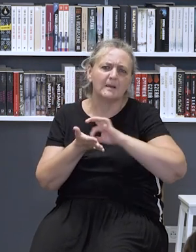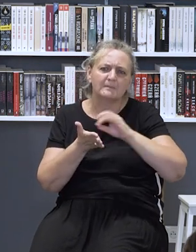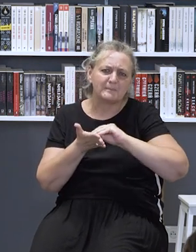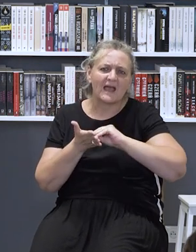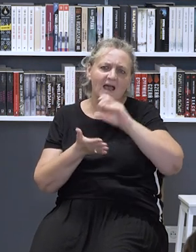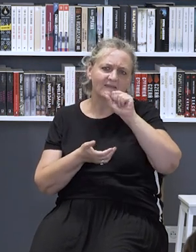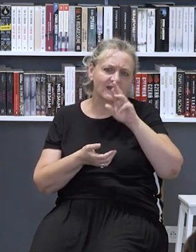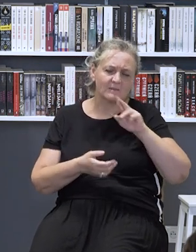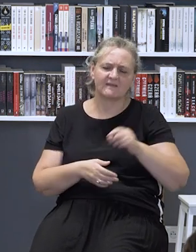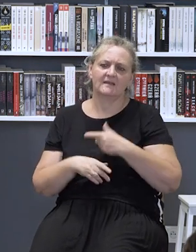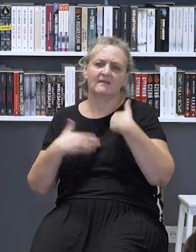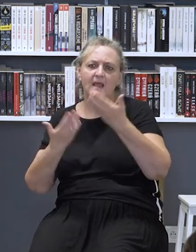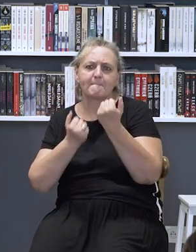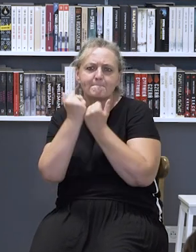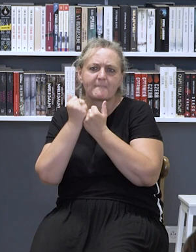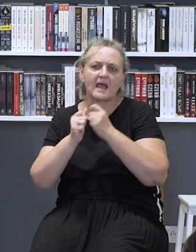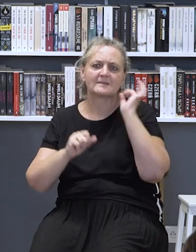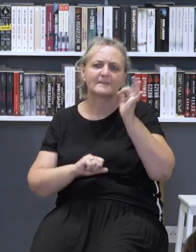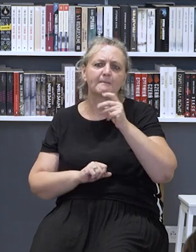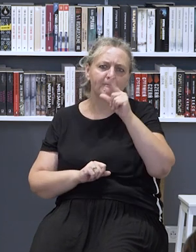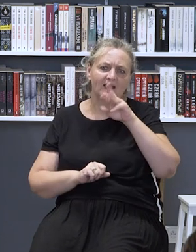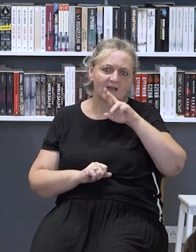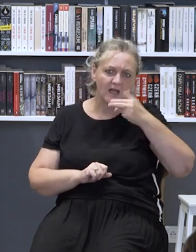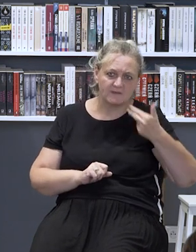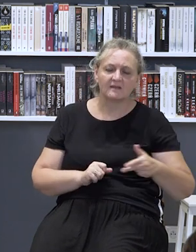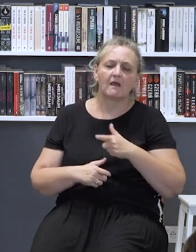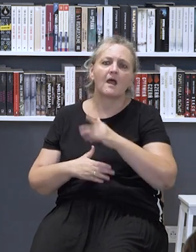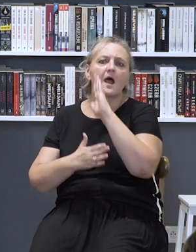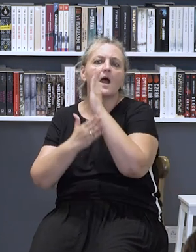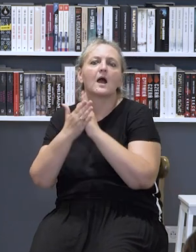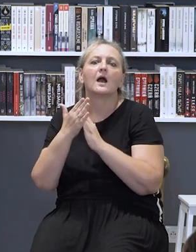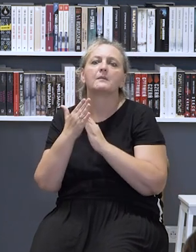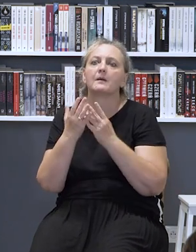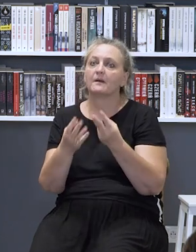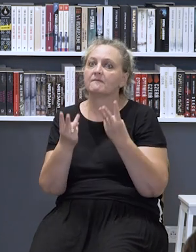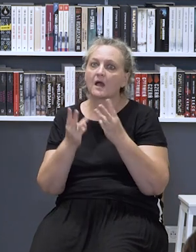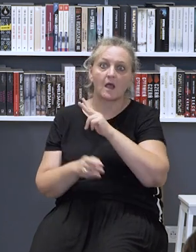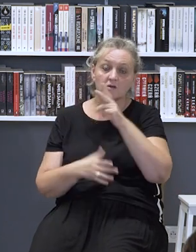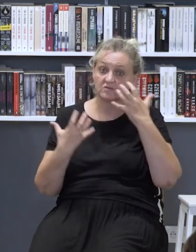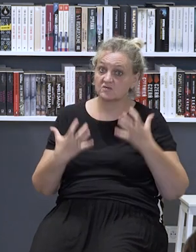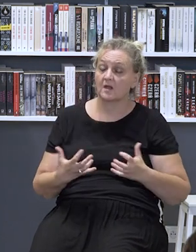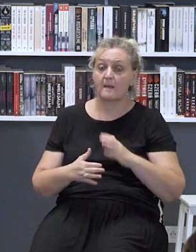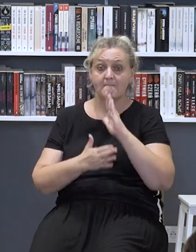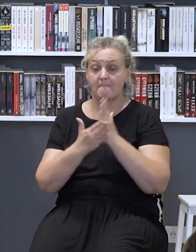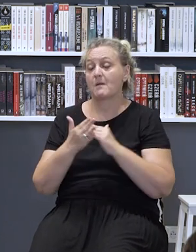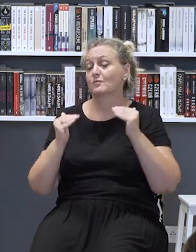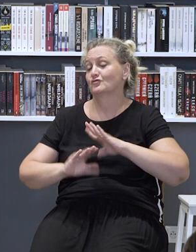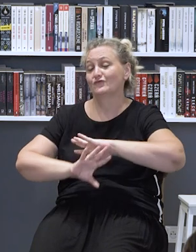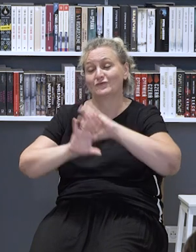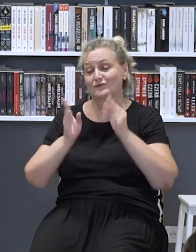pergamin, a mapa była bezcenna, każdy jej chciał. Za tę mapę można było